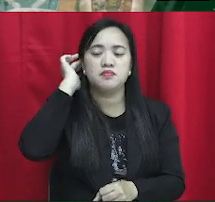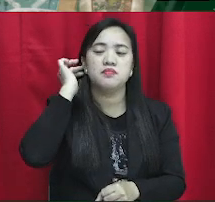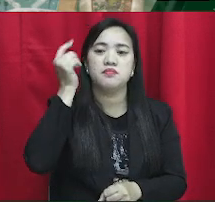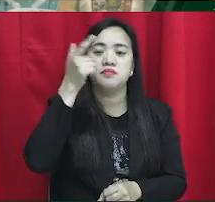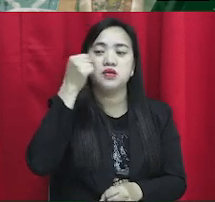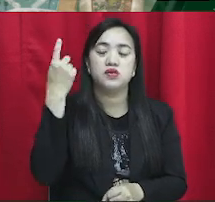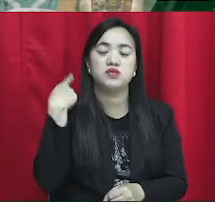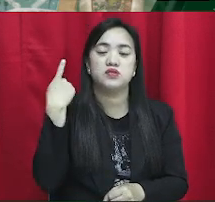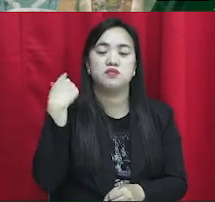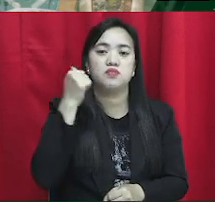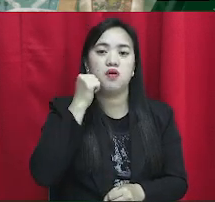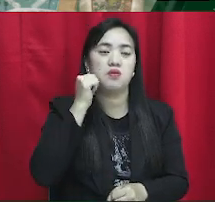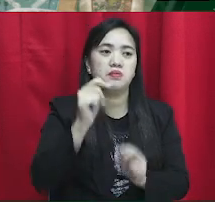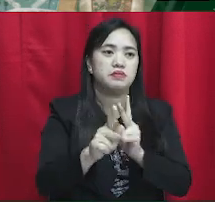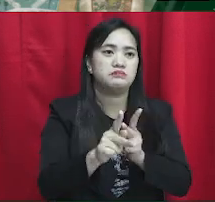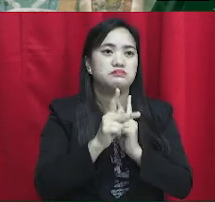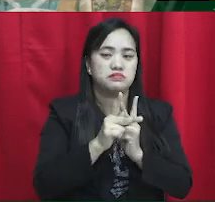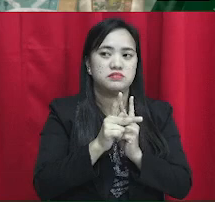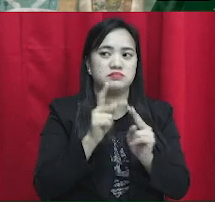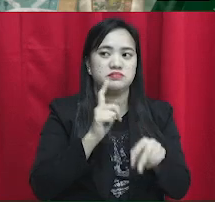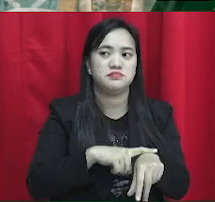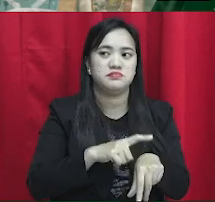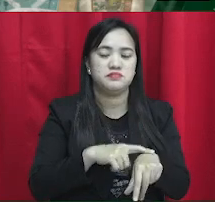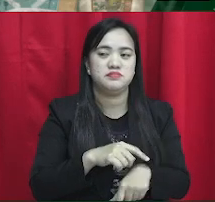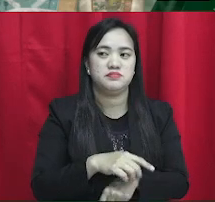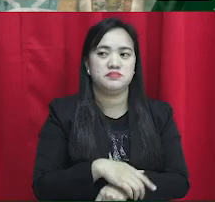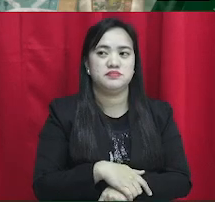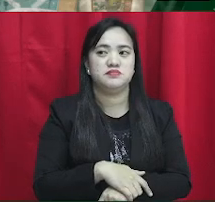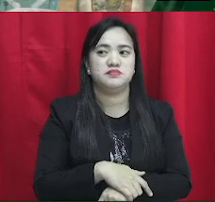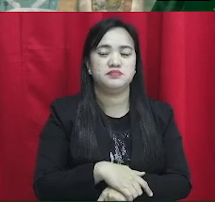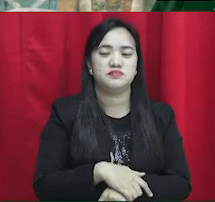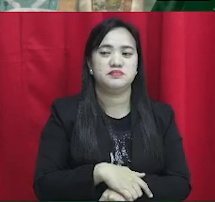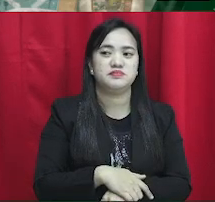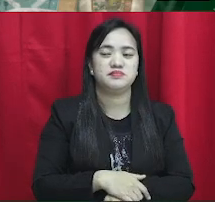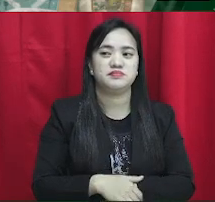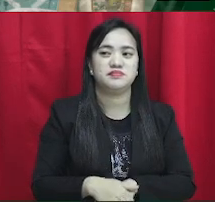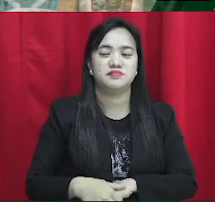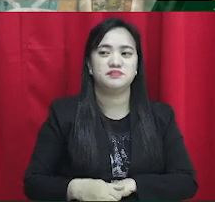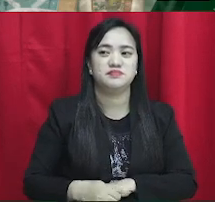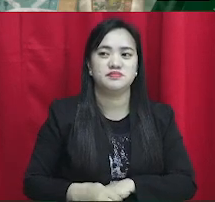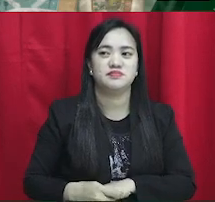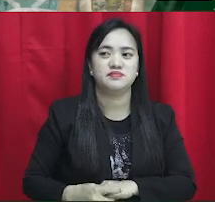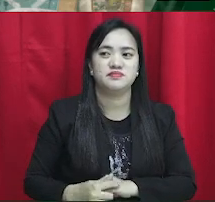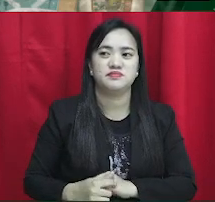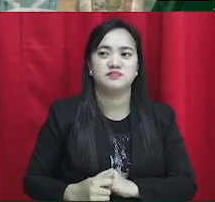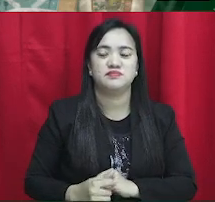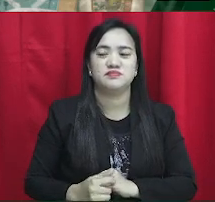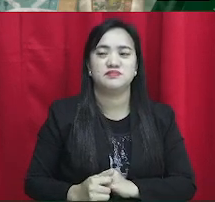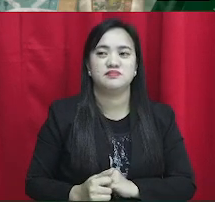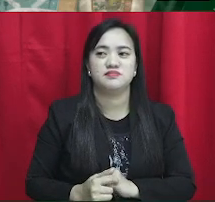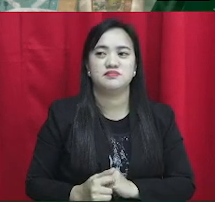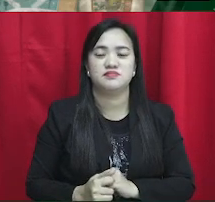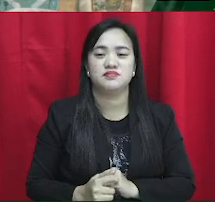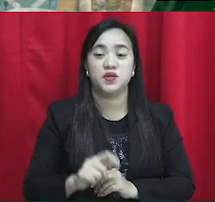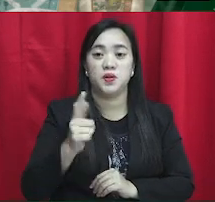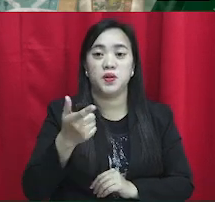Totoo. Nagte-take advantage. Mm-hmm. Oo, mga nanay, na-experience nyo na rin ba yan? Mamimili kayo ng 24 ng alanganin na, pati